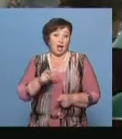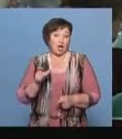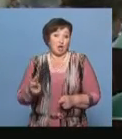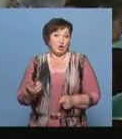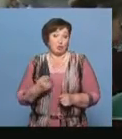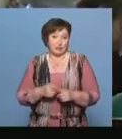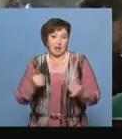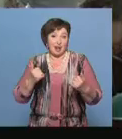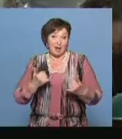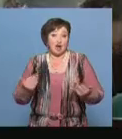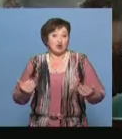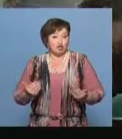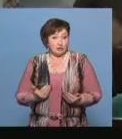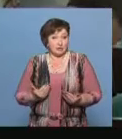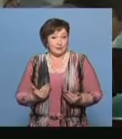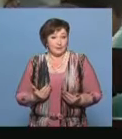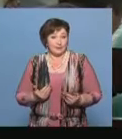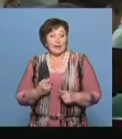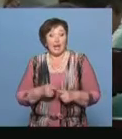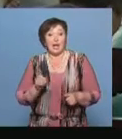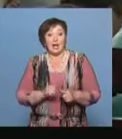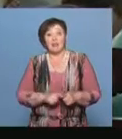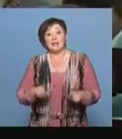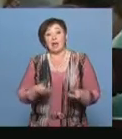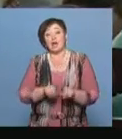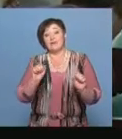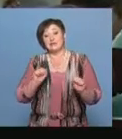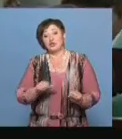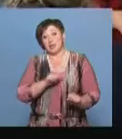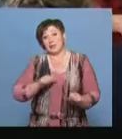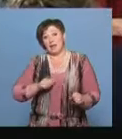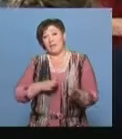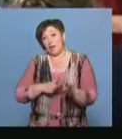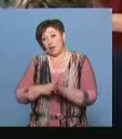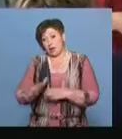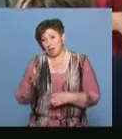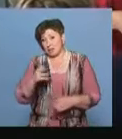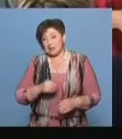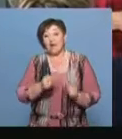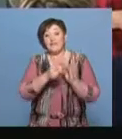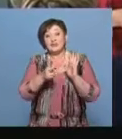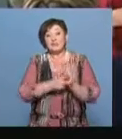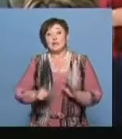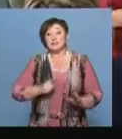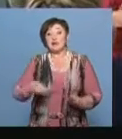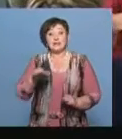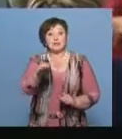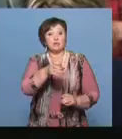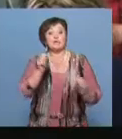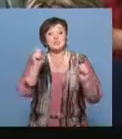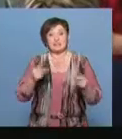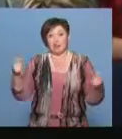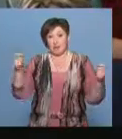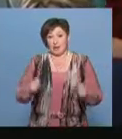для жизни. Это новая возможность самореализации. 18 мастеров со всей республики специально